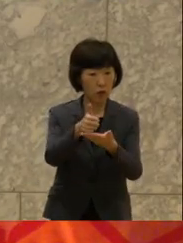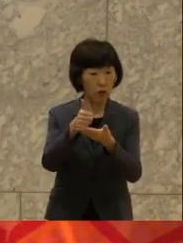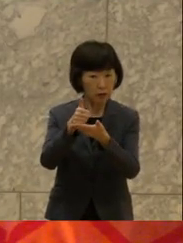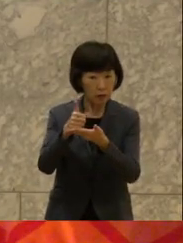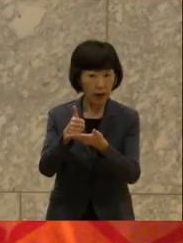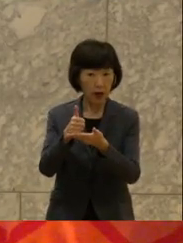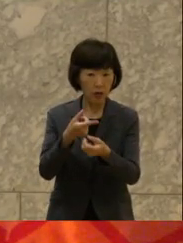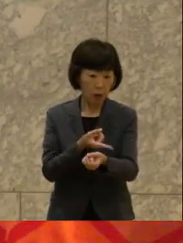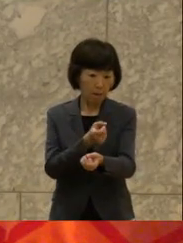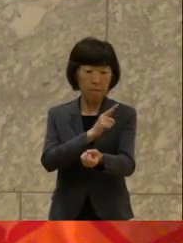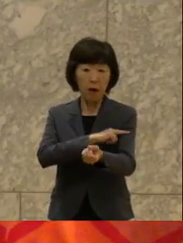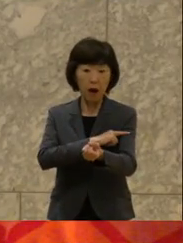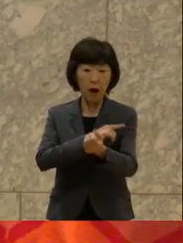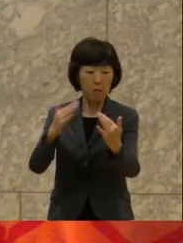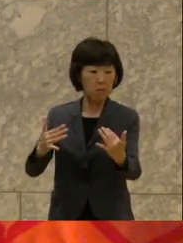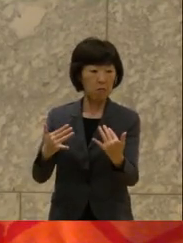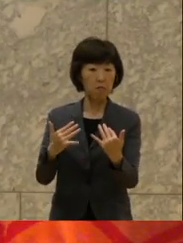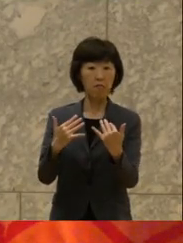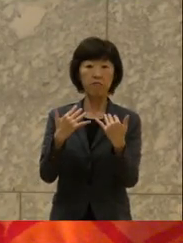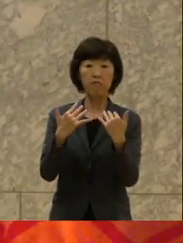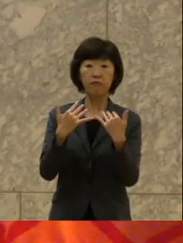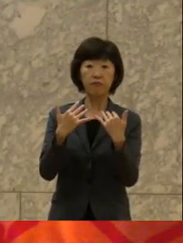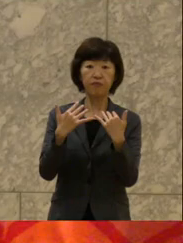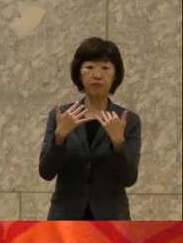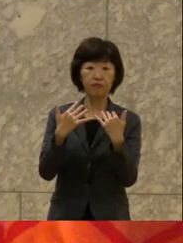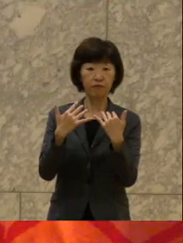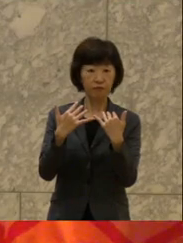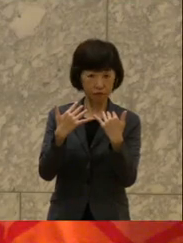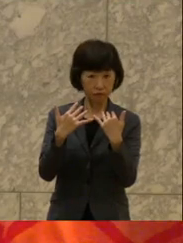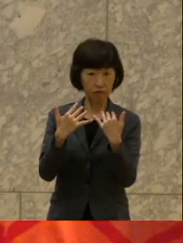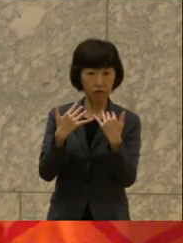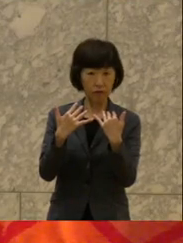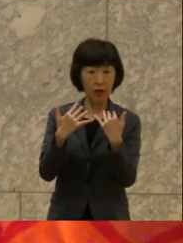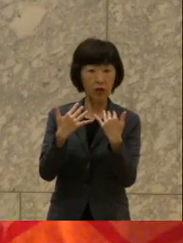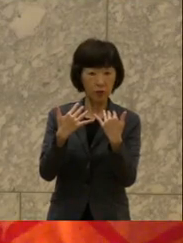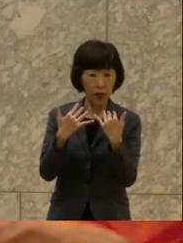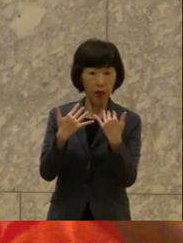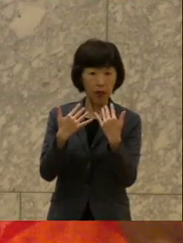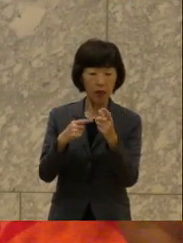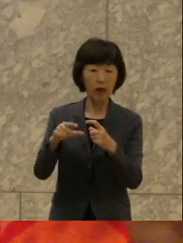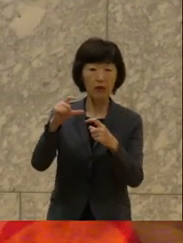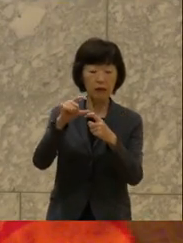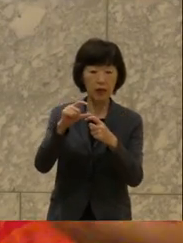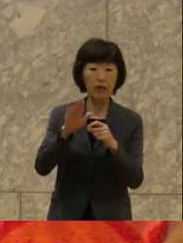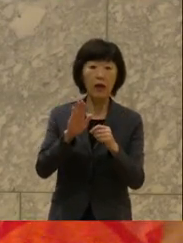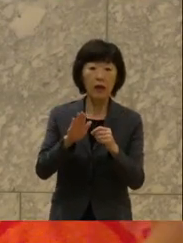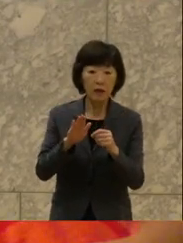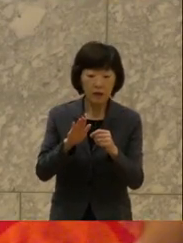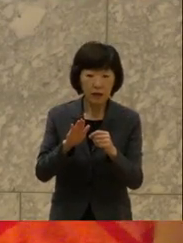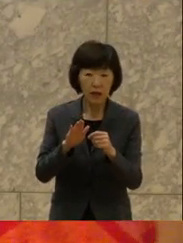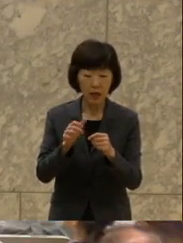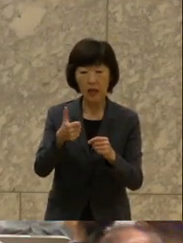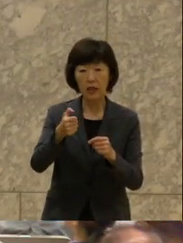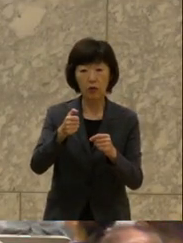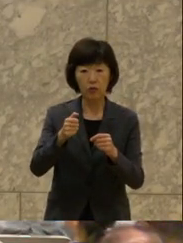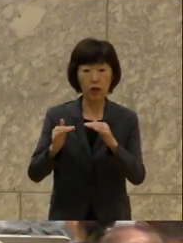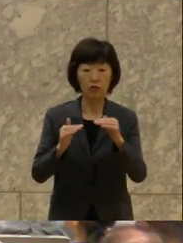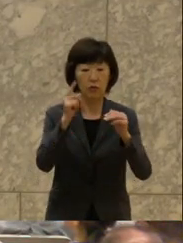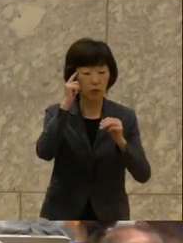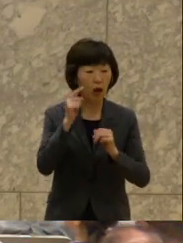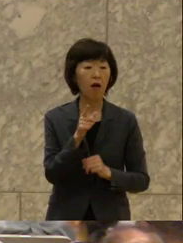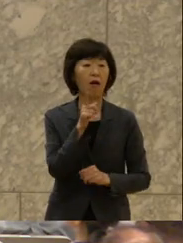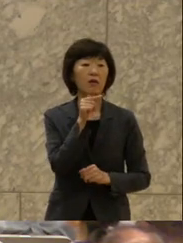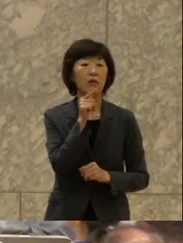か熱でその生まれるすごい記録っていうのはすごく魅力的ですなるほどありがとうと